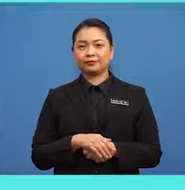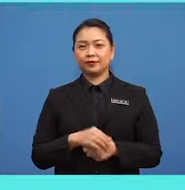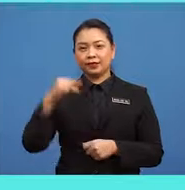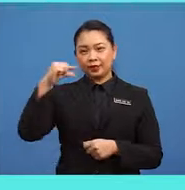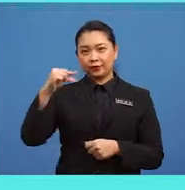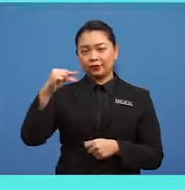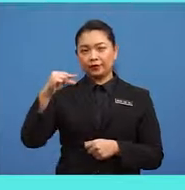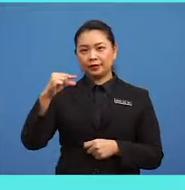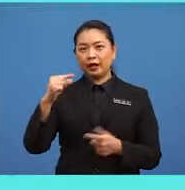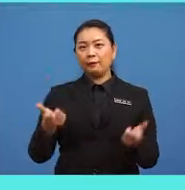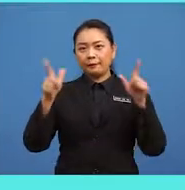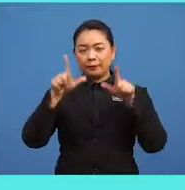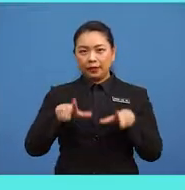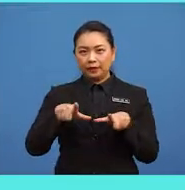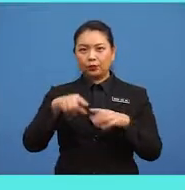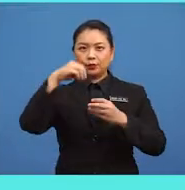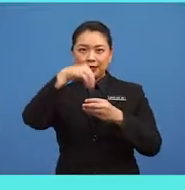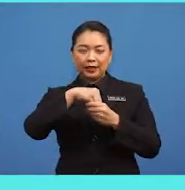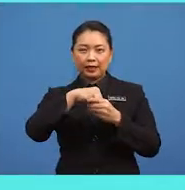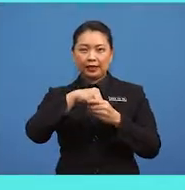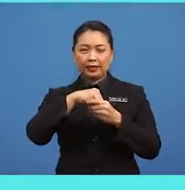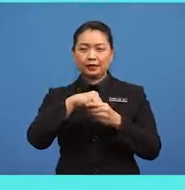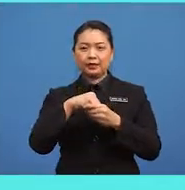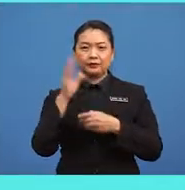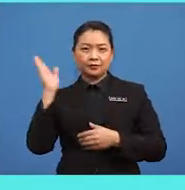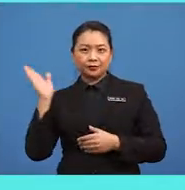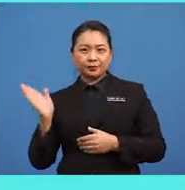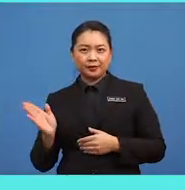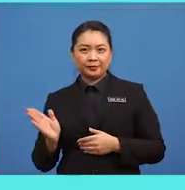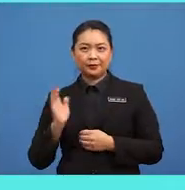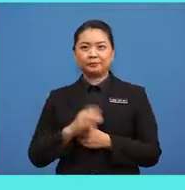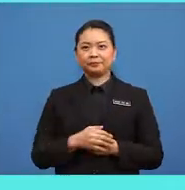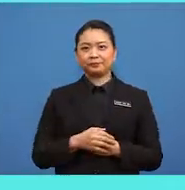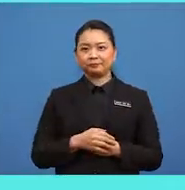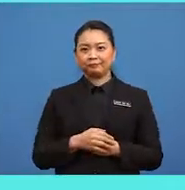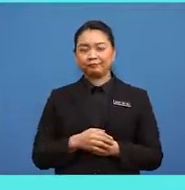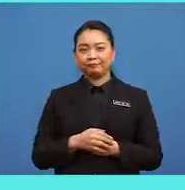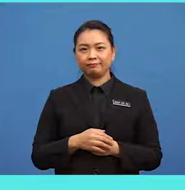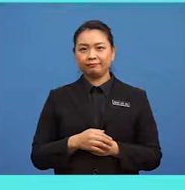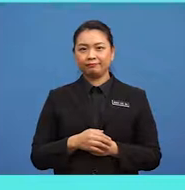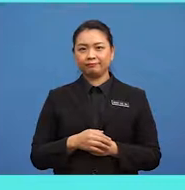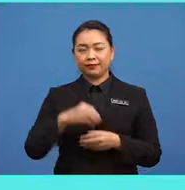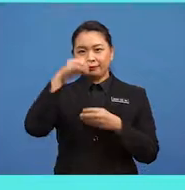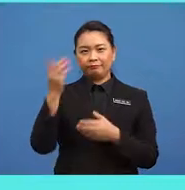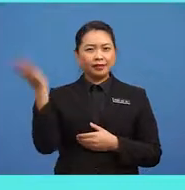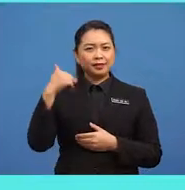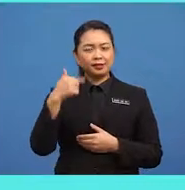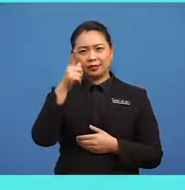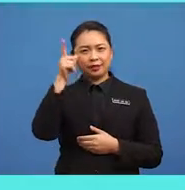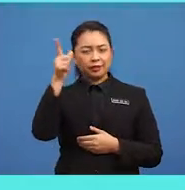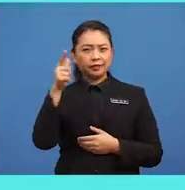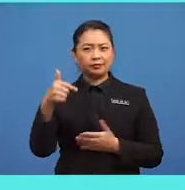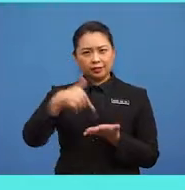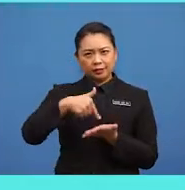Betul. Glikolisis berlaku di dalam sitoplasma. Mari kita